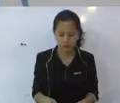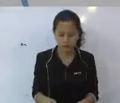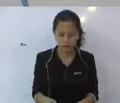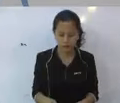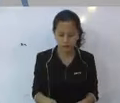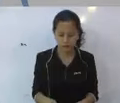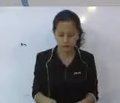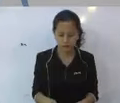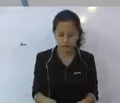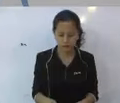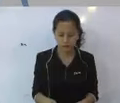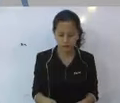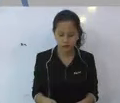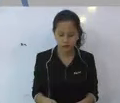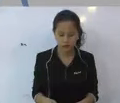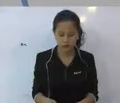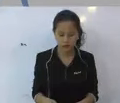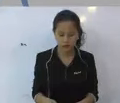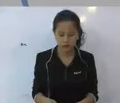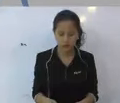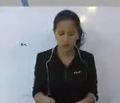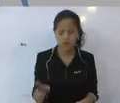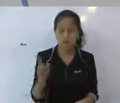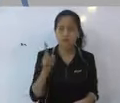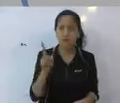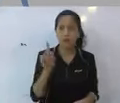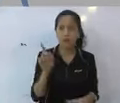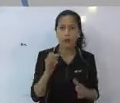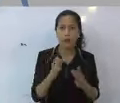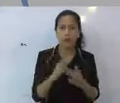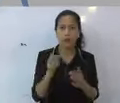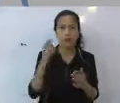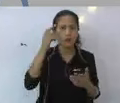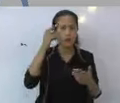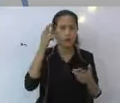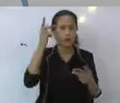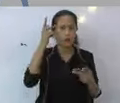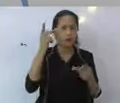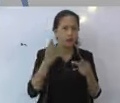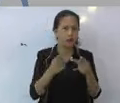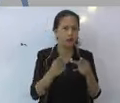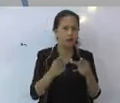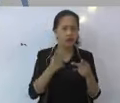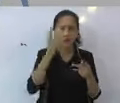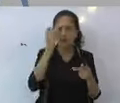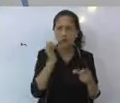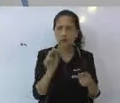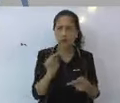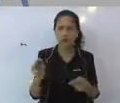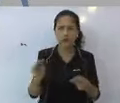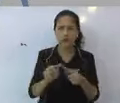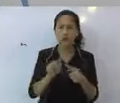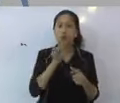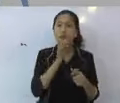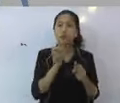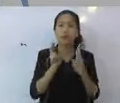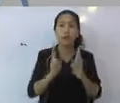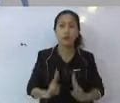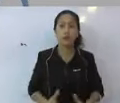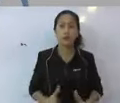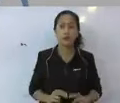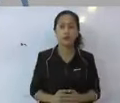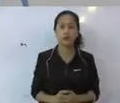healthy? Ano ba yung goal? Ano yung purpose? Why you eat healthy? Diba? Ano rin ang purpose mo? Ano ang goal mo?